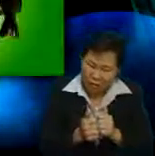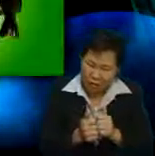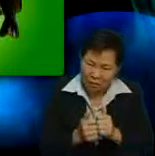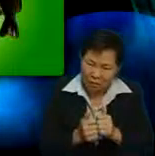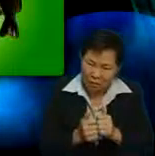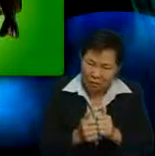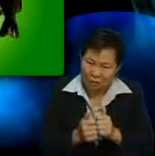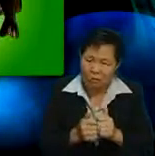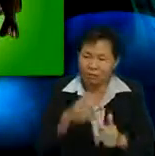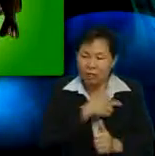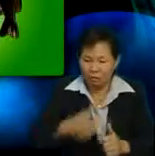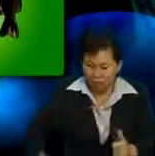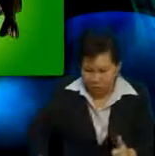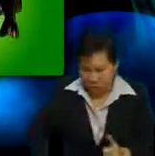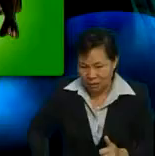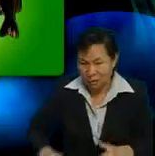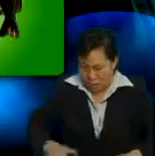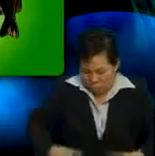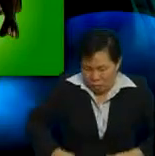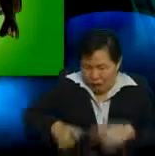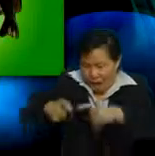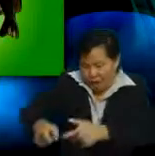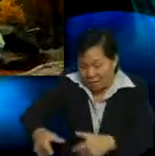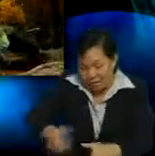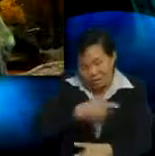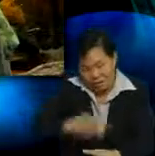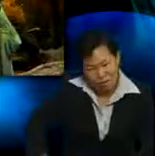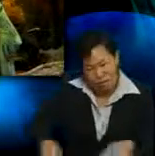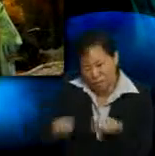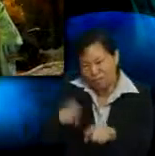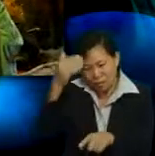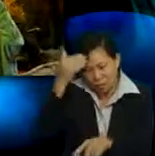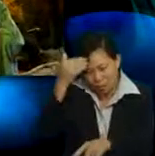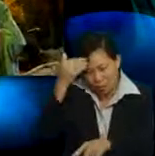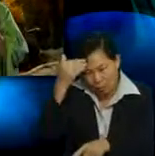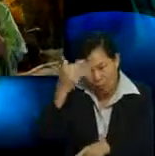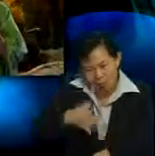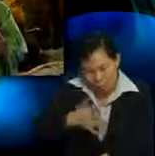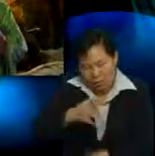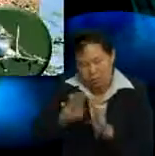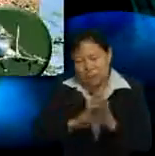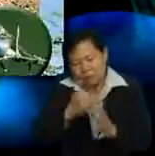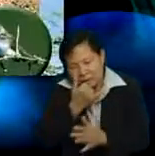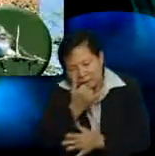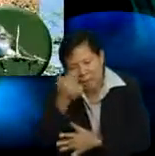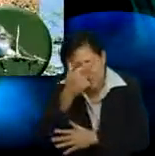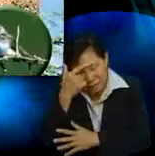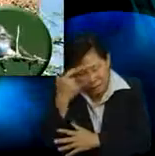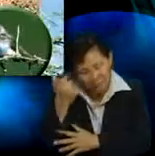raja. Monyet pun membawa hadiah kepada Raja Memerang juga. Ia tahu yang ia berasa bersalah